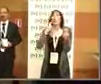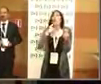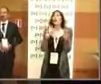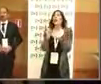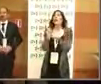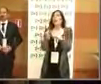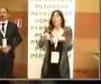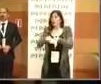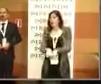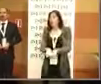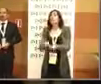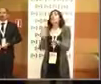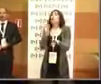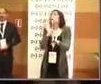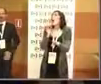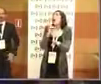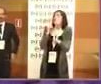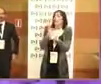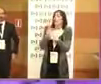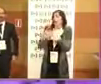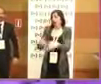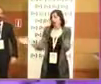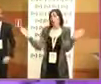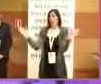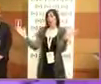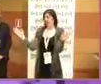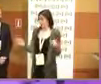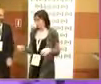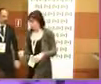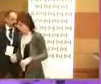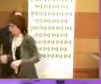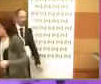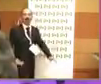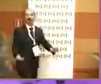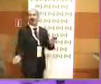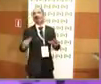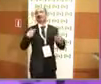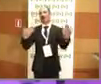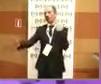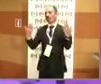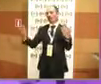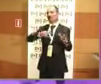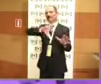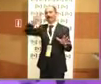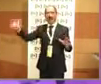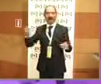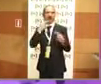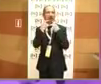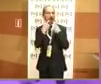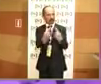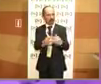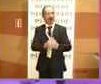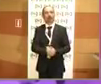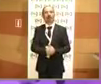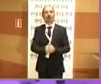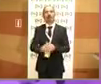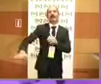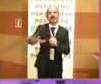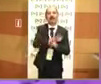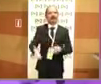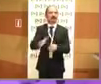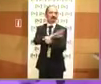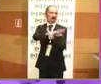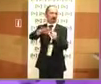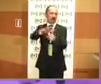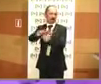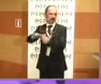e chiusura, ma con apertura e visione nei confronti degli altri. Come ho detto, le piazze si